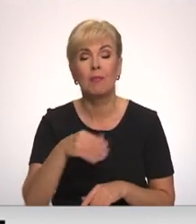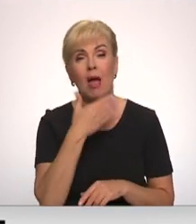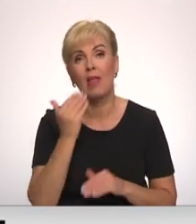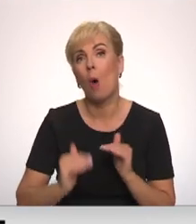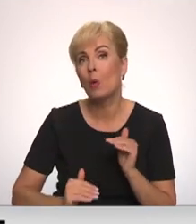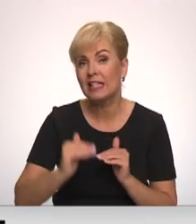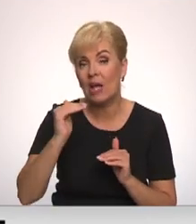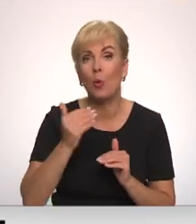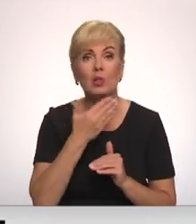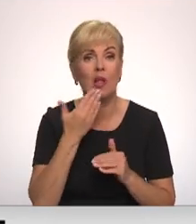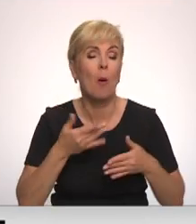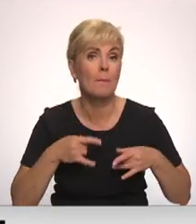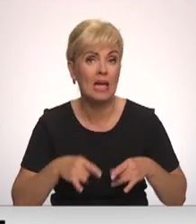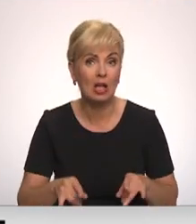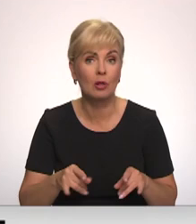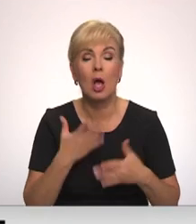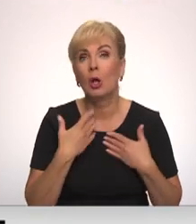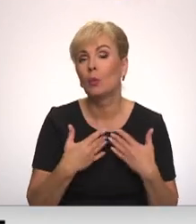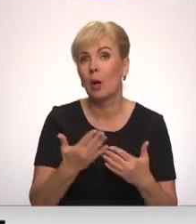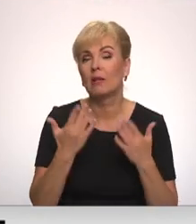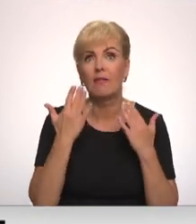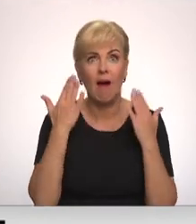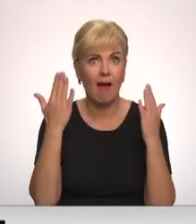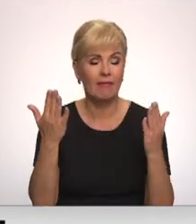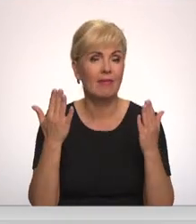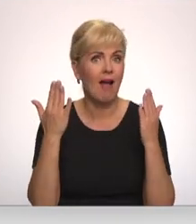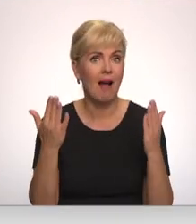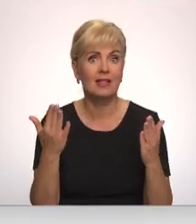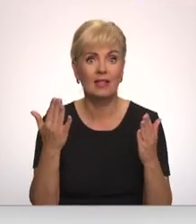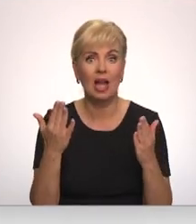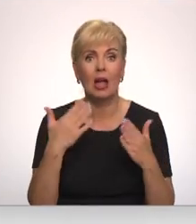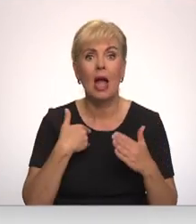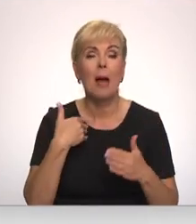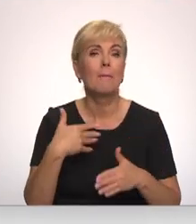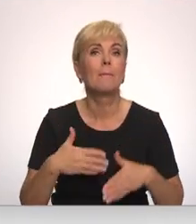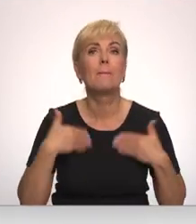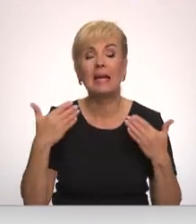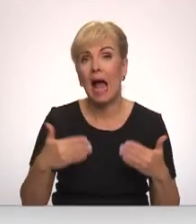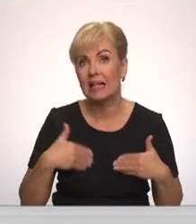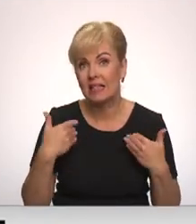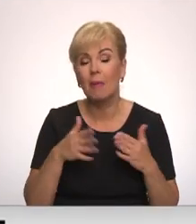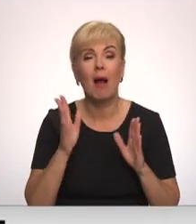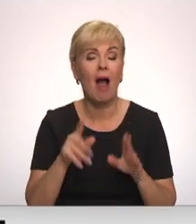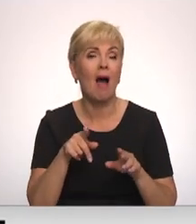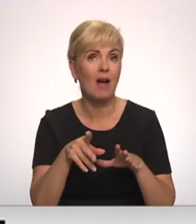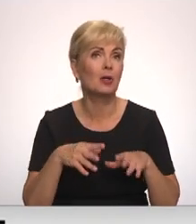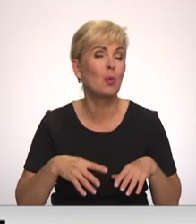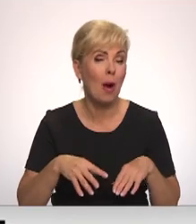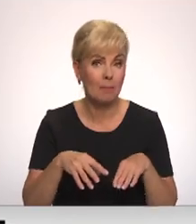ne piedzimusi. Jo... Iespējas vienkārši fantastisks. Mēs te priecājamies par to, kā to var